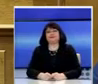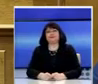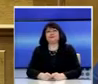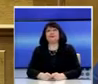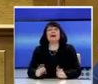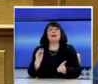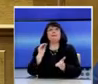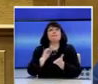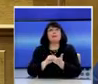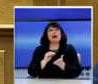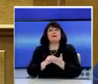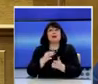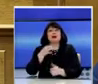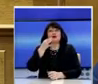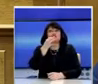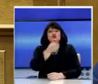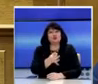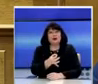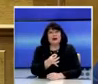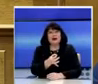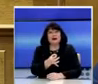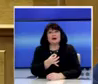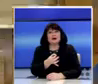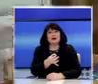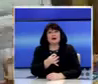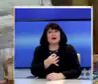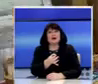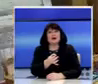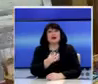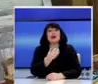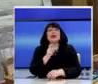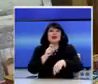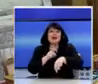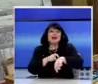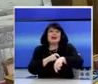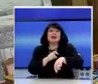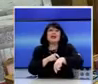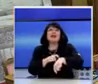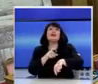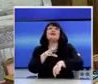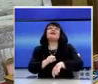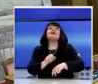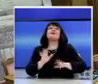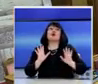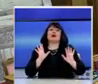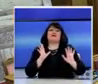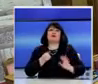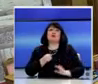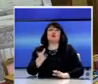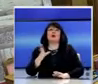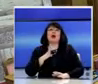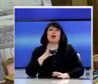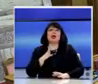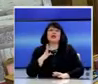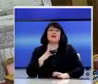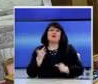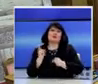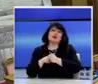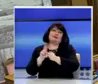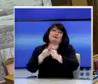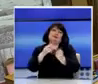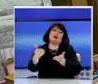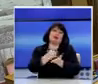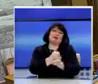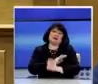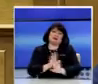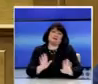Επαναλαμβάνω, κύριε Μητσοτάκη, δεν έχουμε την πολυτέλεια του χρόνου όταν δεκάδες συμπολίτες μας καθημερινά κάνουν άδικα τη